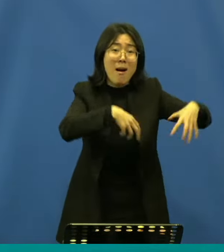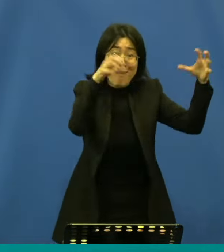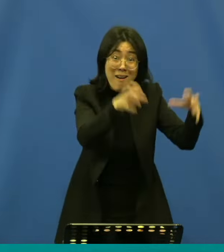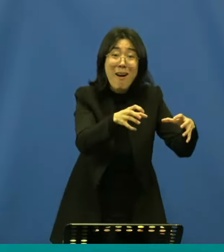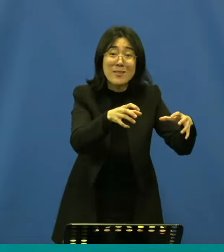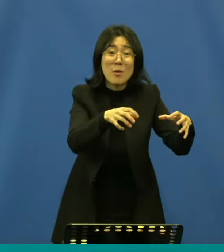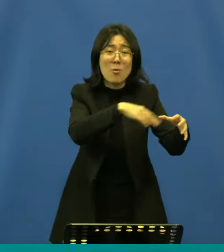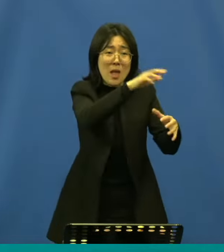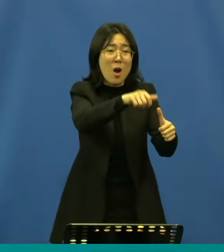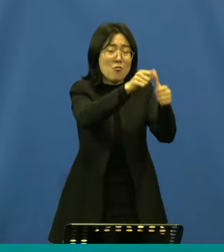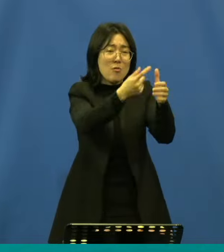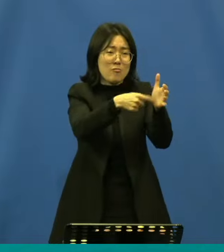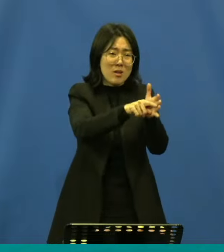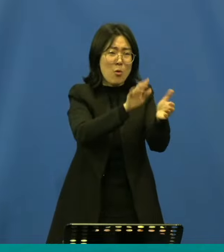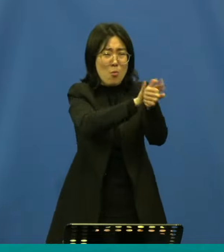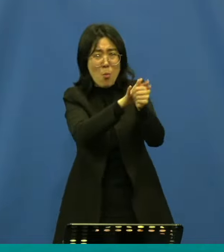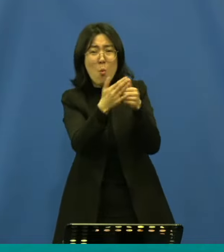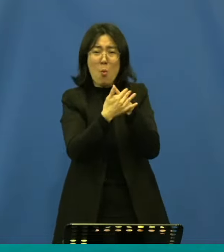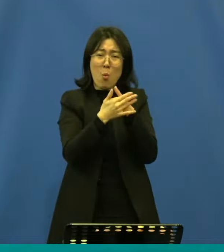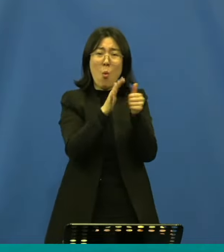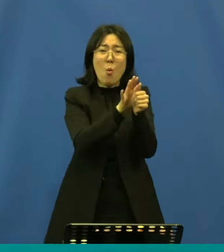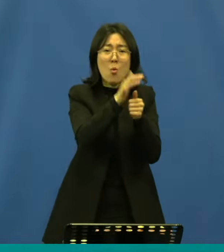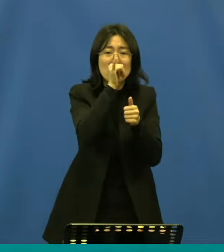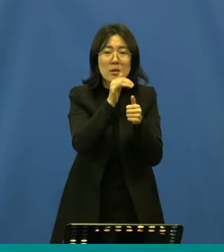설교자들끼리도 마찬가지고.